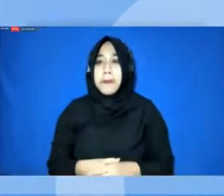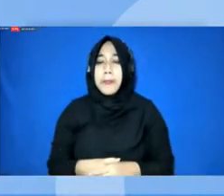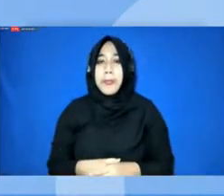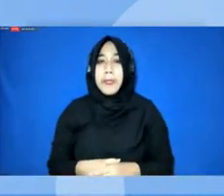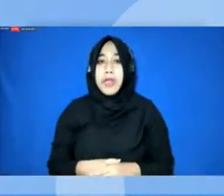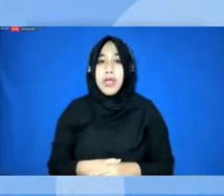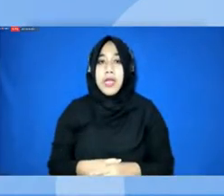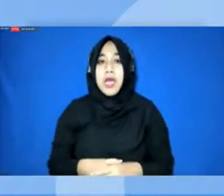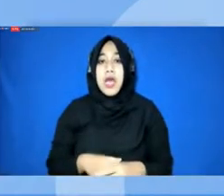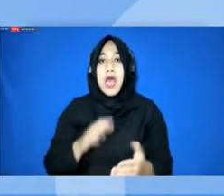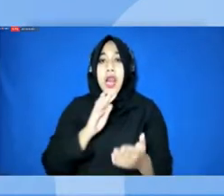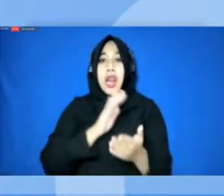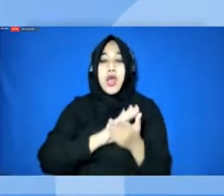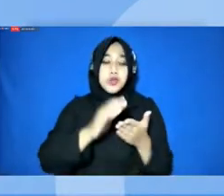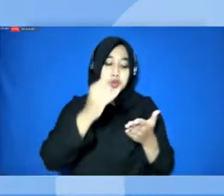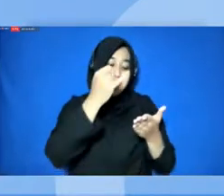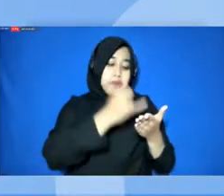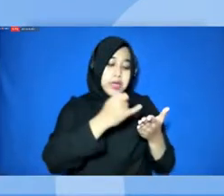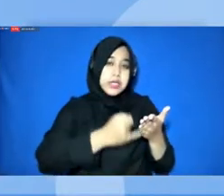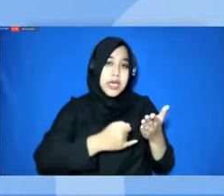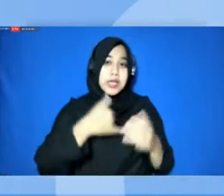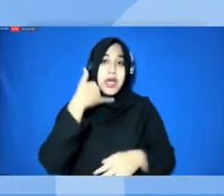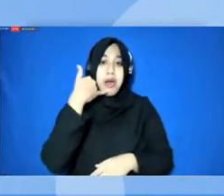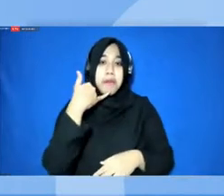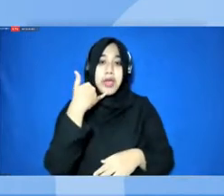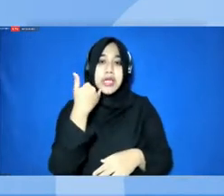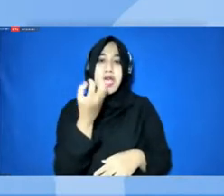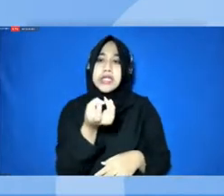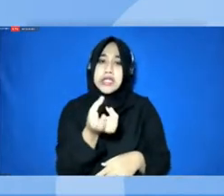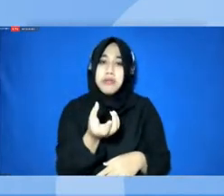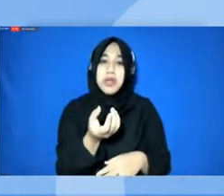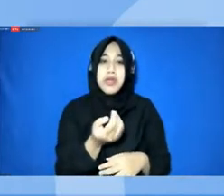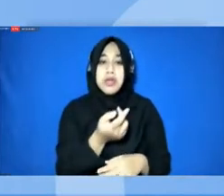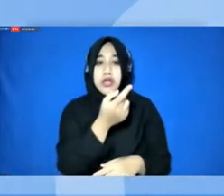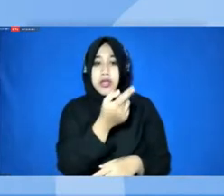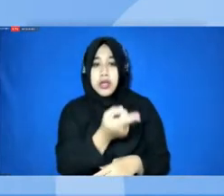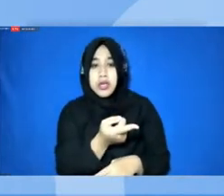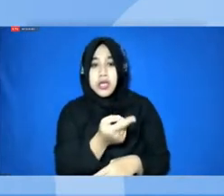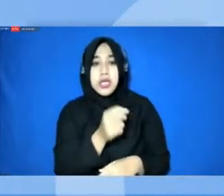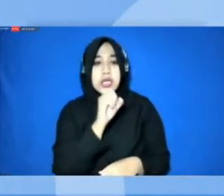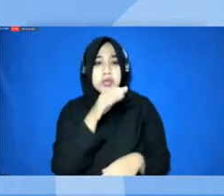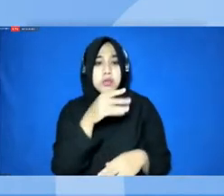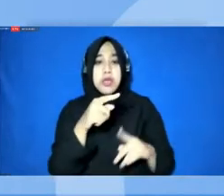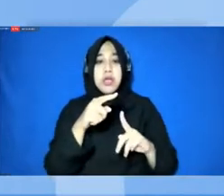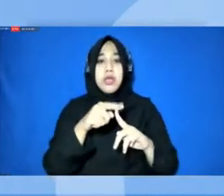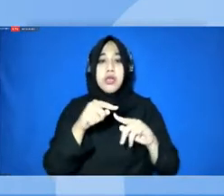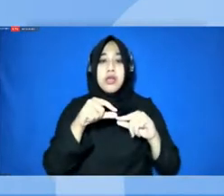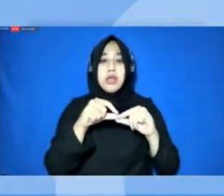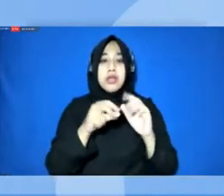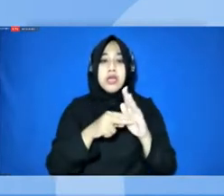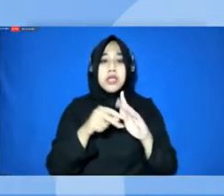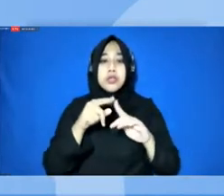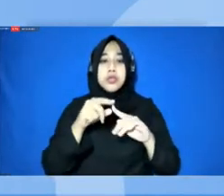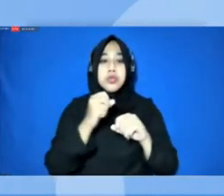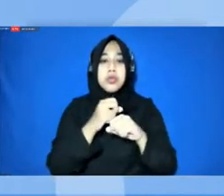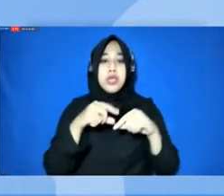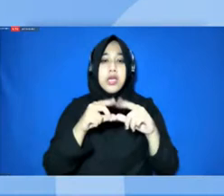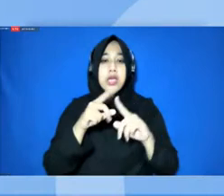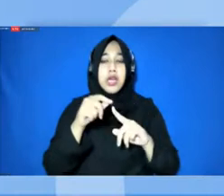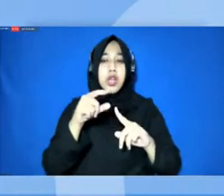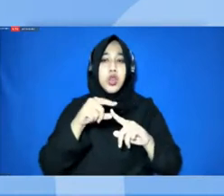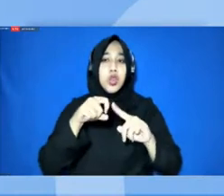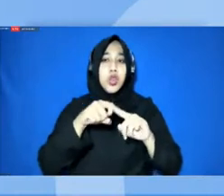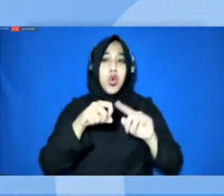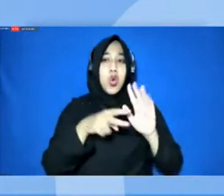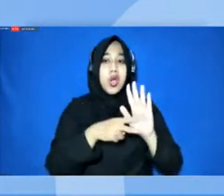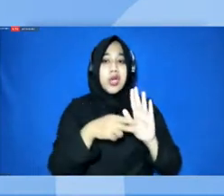mendesain sebuah gadget yang simple, yang kemudian menjadi apa yang disebut sebagai Trace Together Token. Jadi saya punya satu ini, dan token